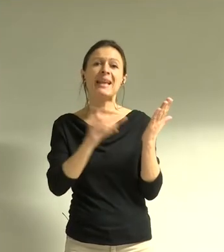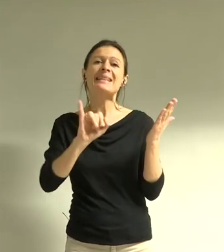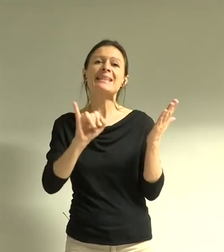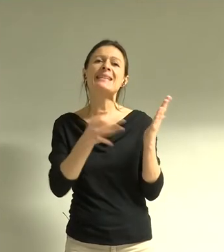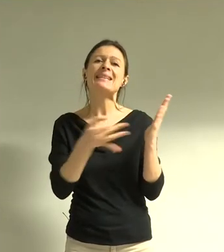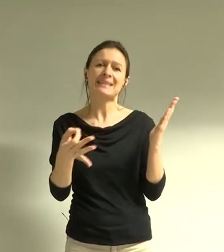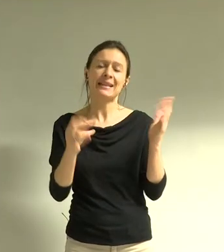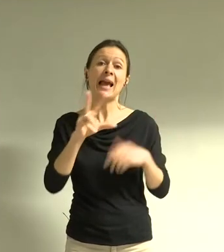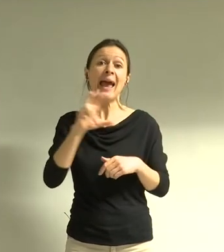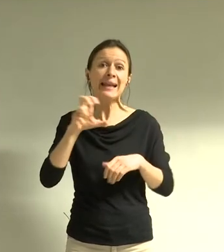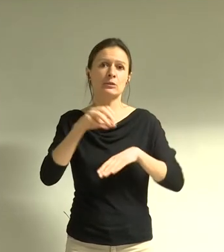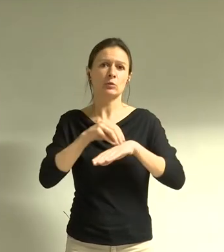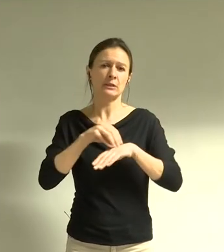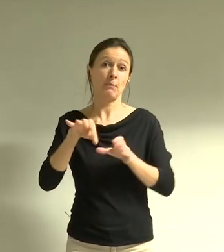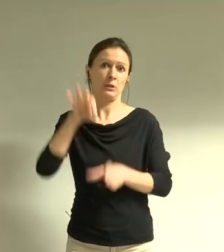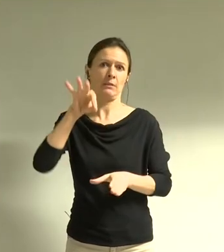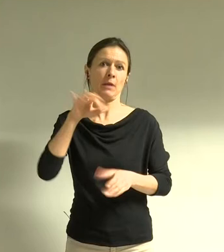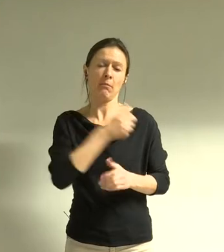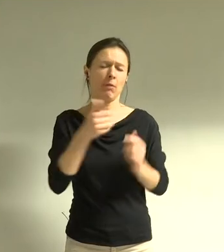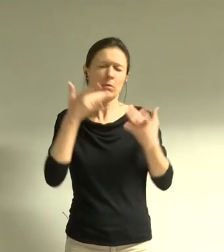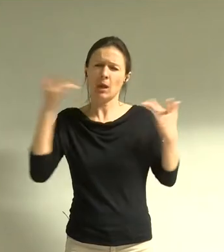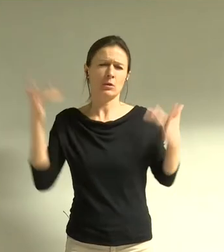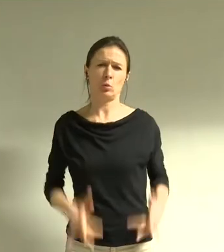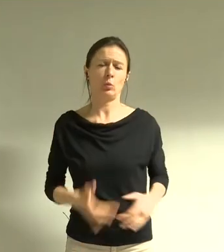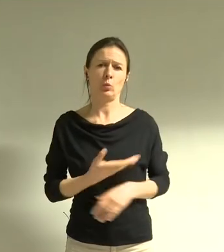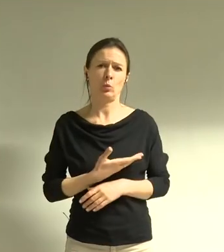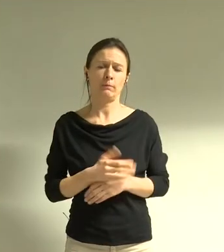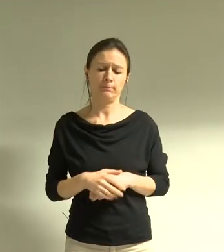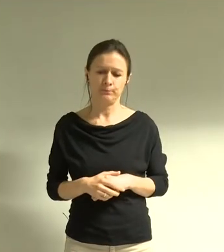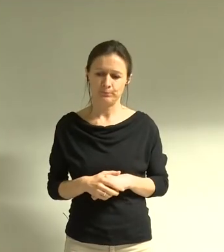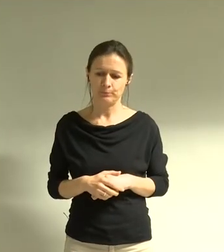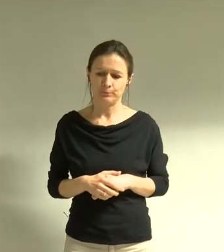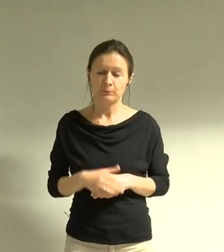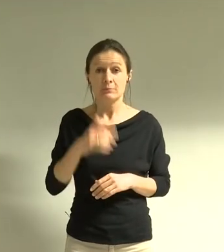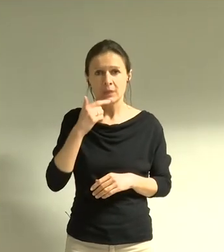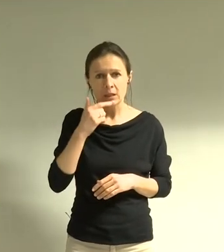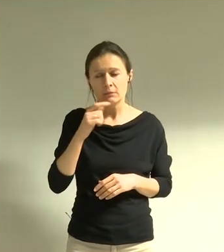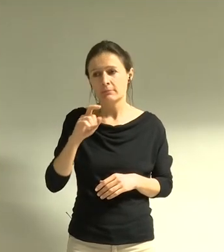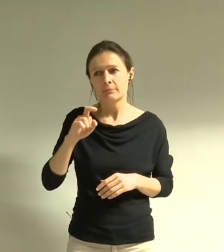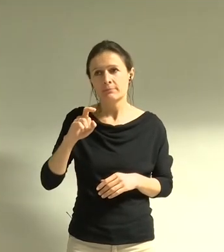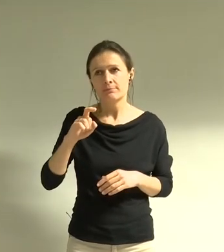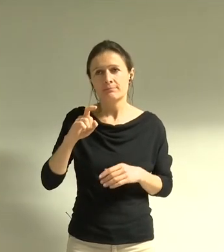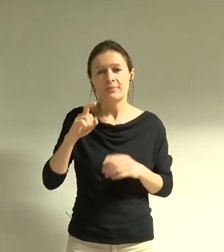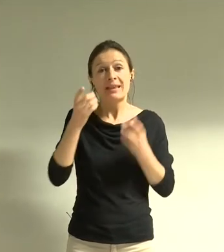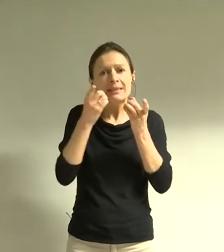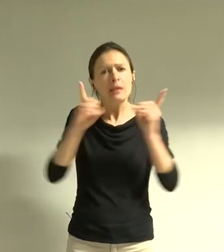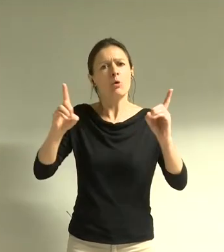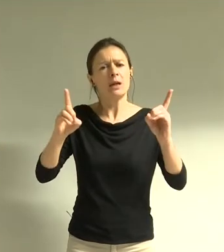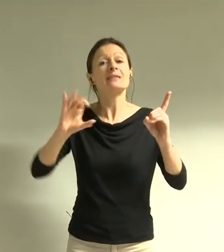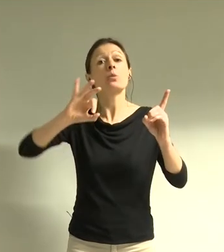profondément déçus nous concerne nous considérons qu'il faut donner dans tous les moyens la démocratie